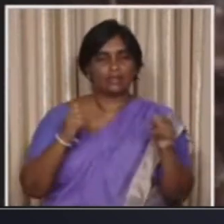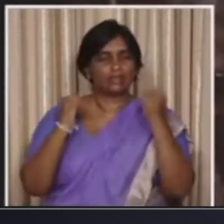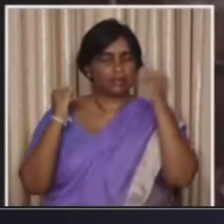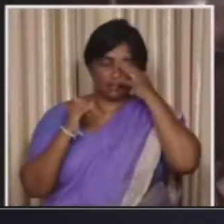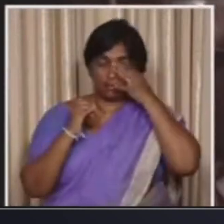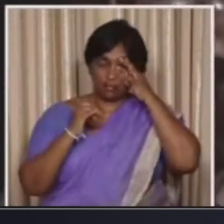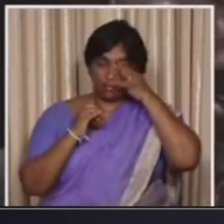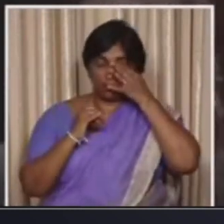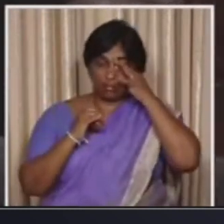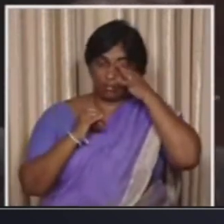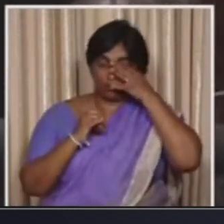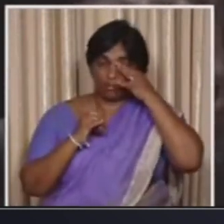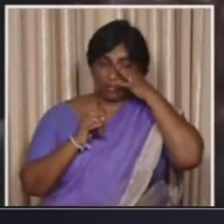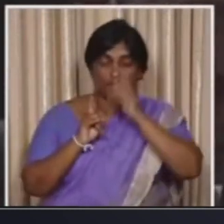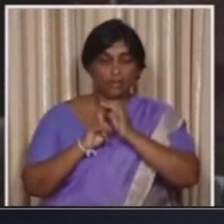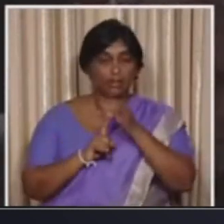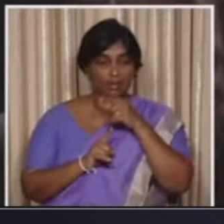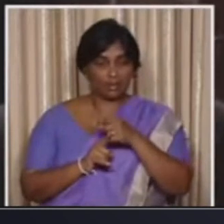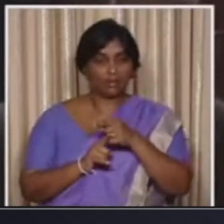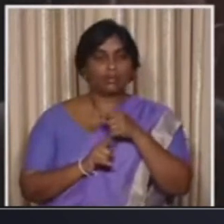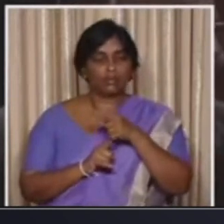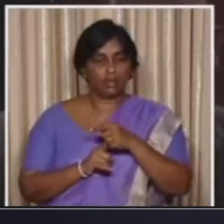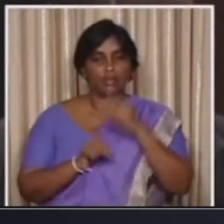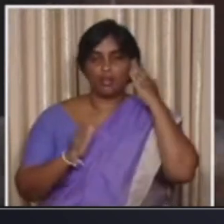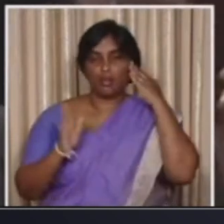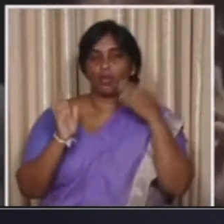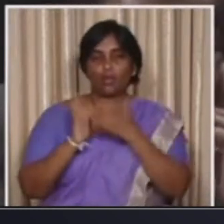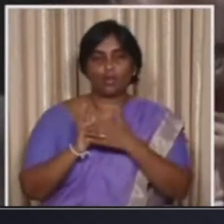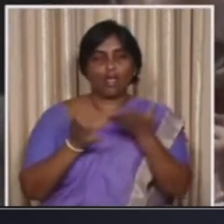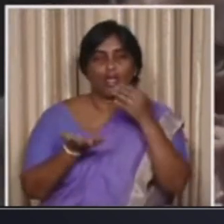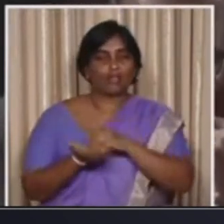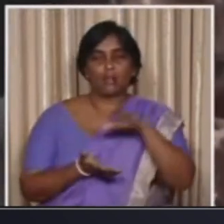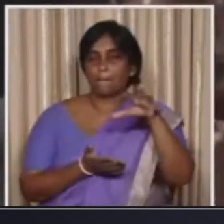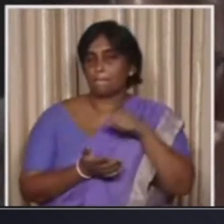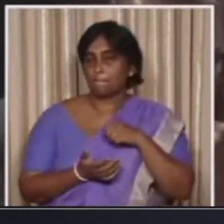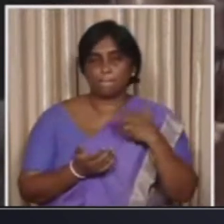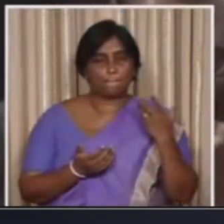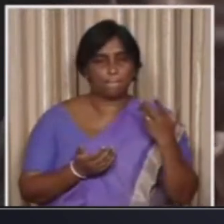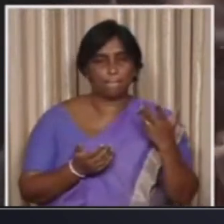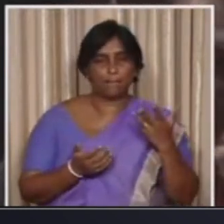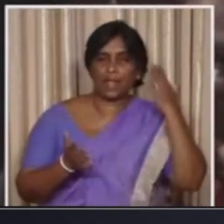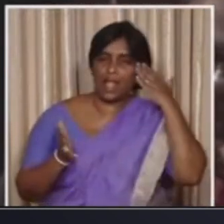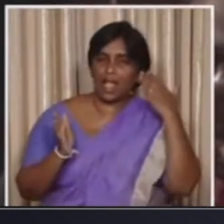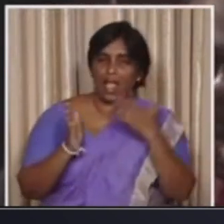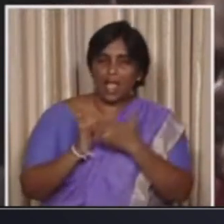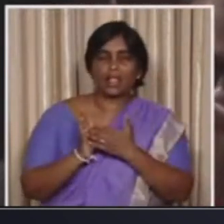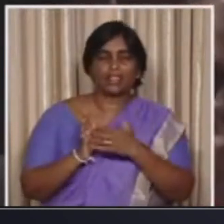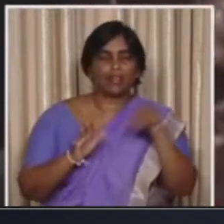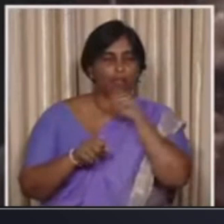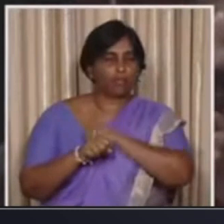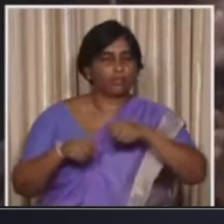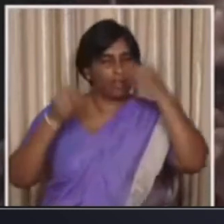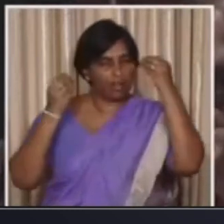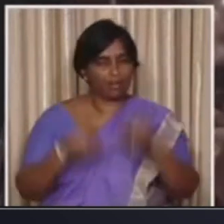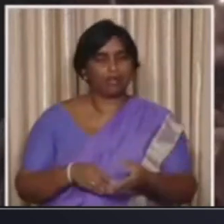gahila me sabhapathumani me kottore dengai pavich ganda be me ande polutteka galavila vetila